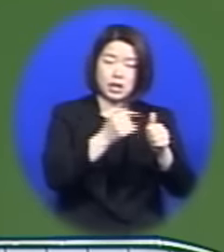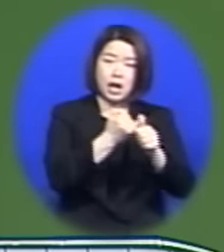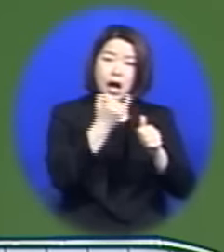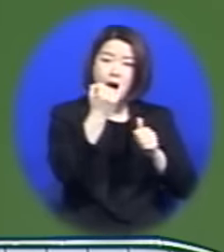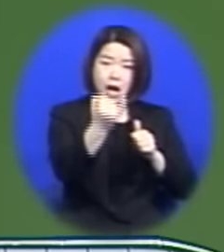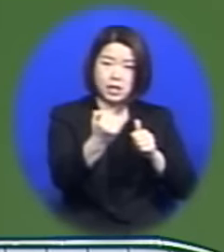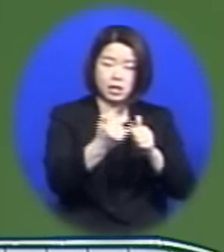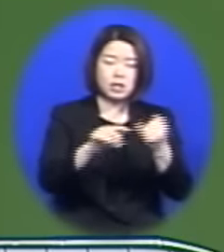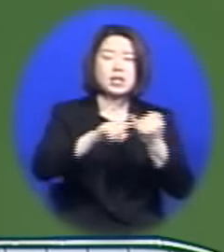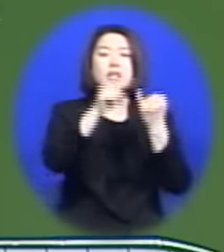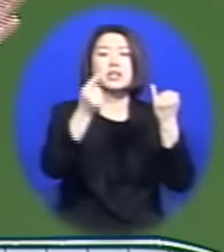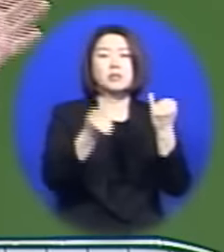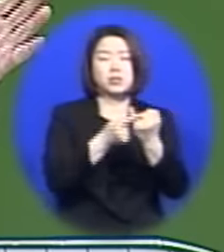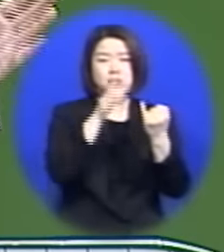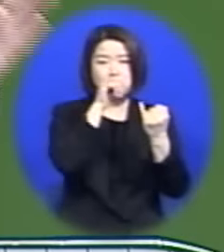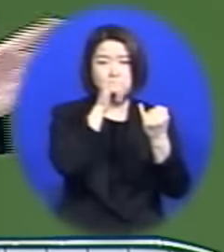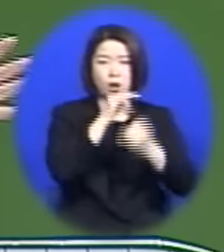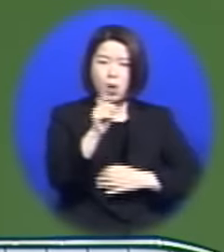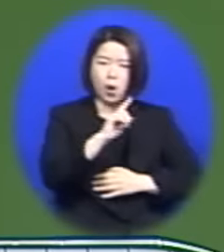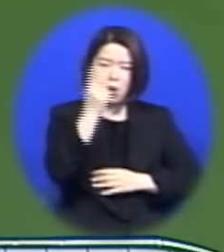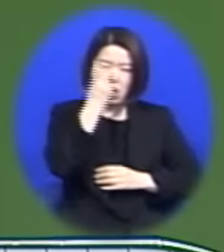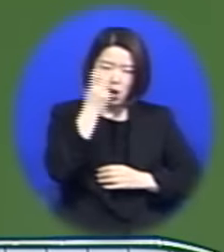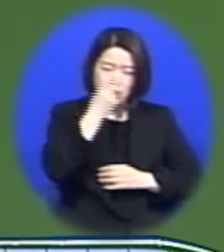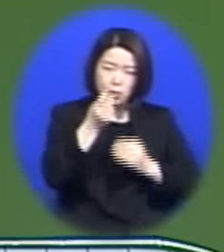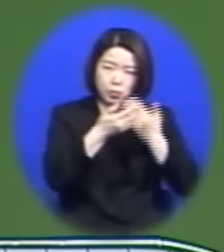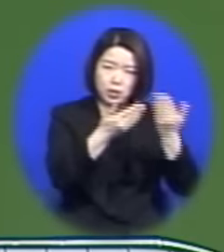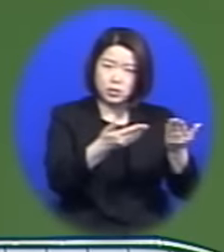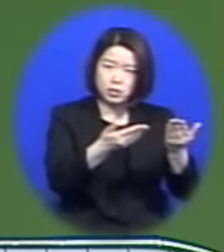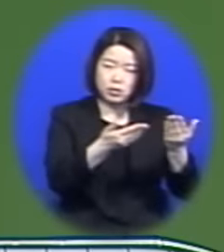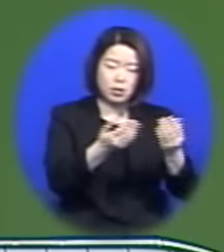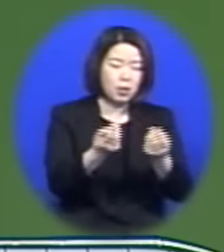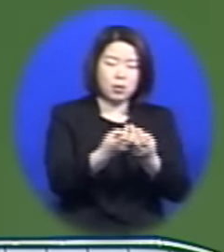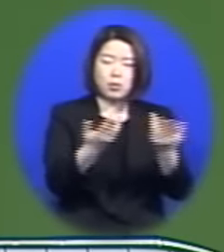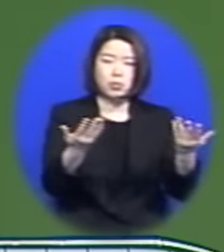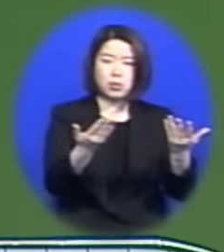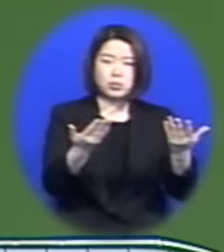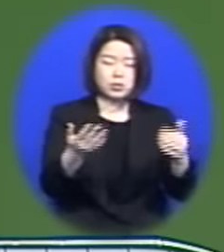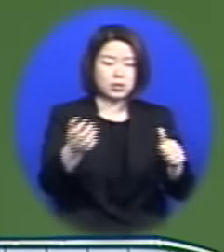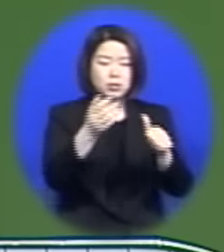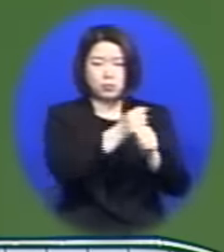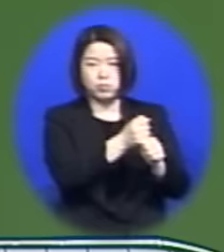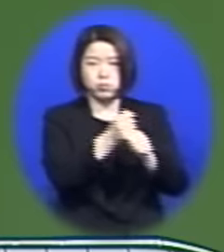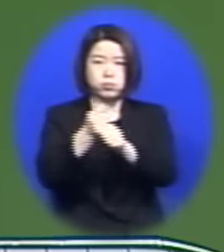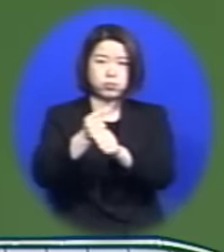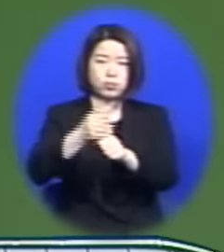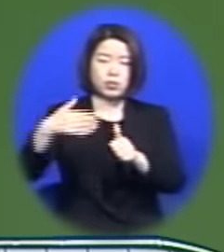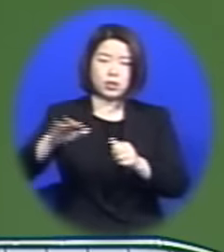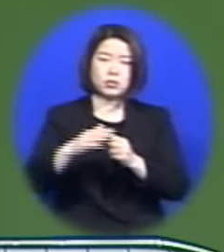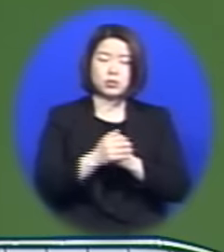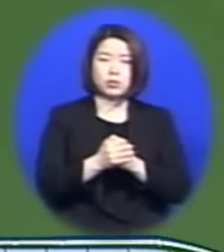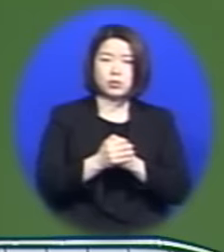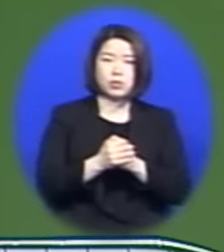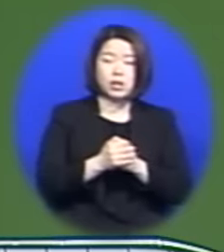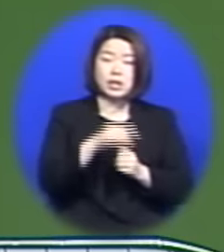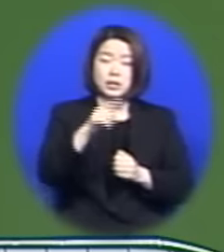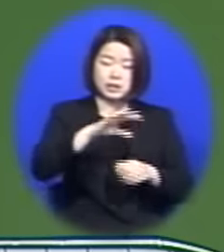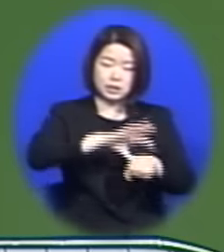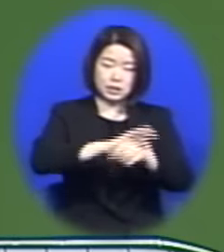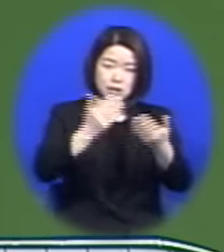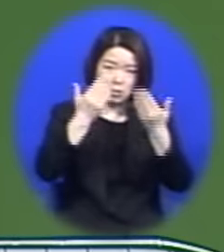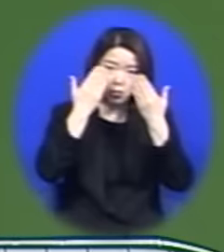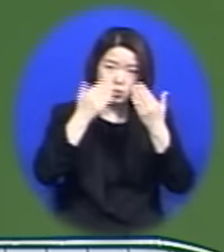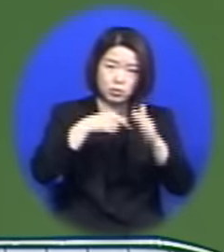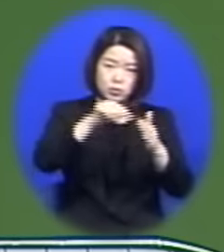상태입니다 아내를 어떻게 돌봐야 될지 대책 없이 그는 붙들려 갔습니다 그리고는 그 감옥 속에서